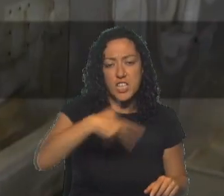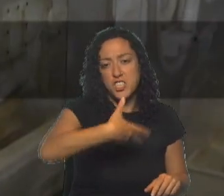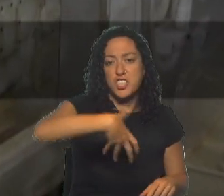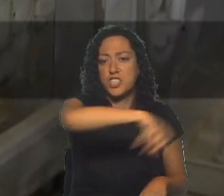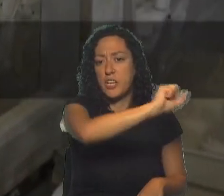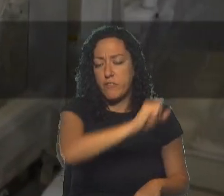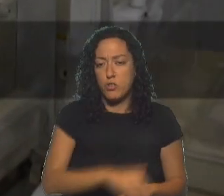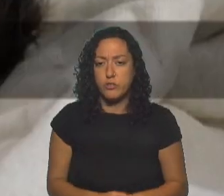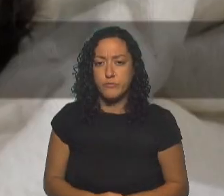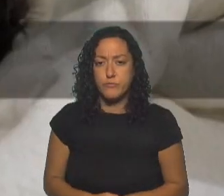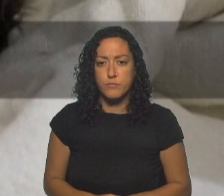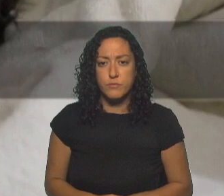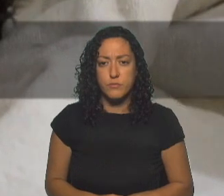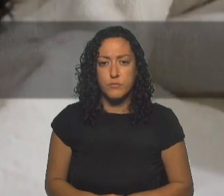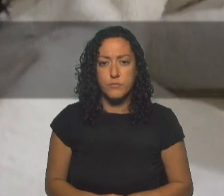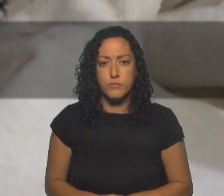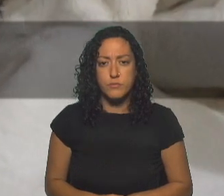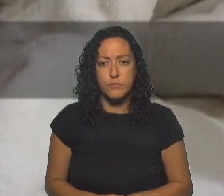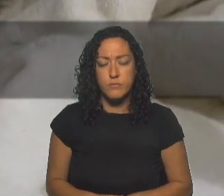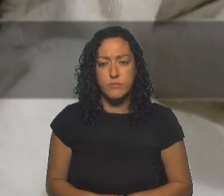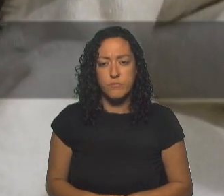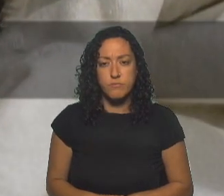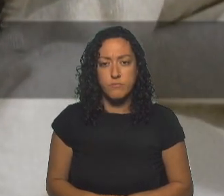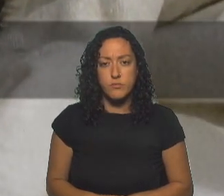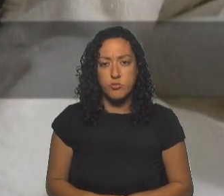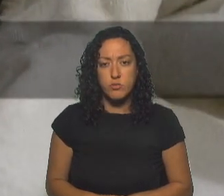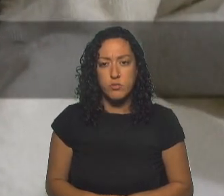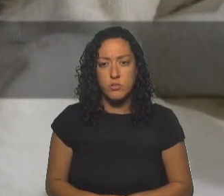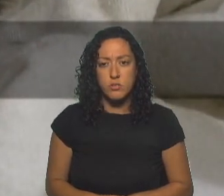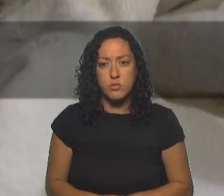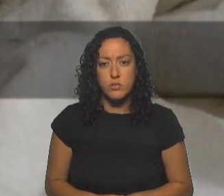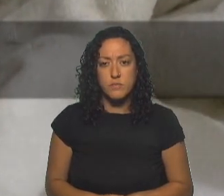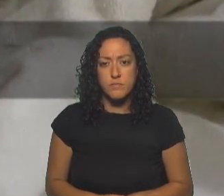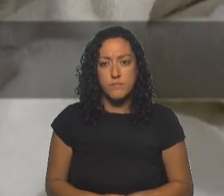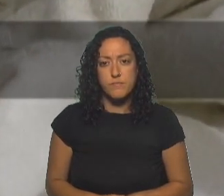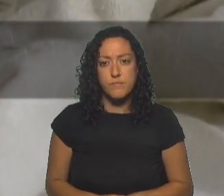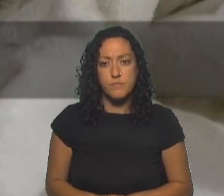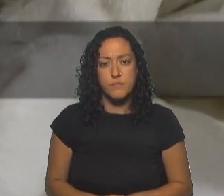اخذها عاد على المشفى وهاي بعدين بعثناه على مشفى جيهان بعفرين